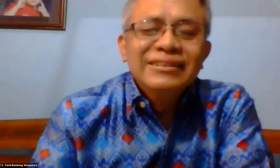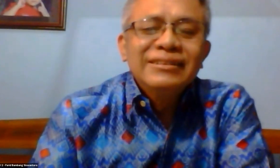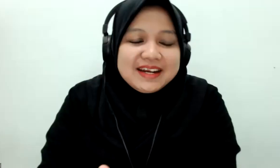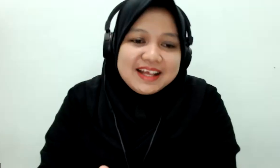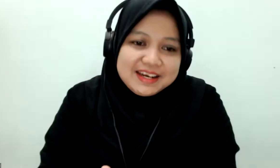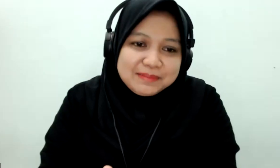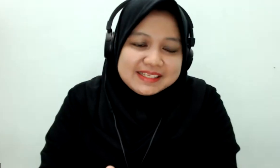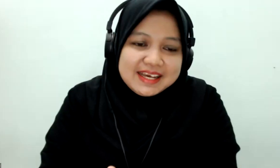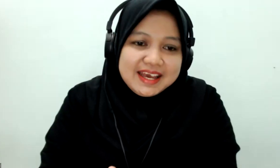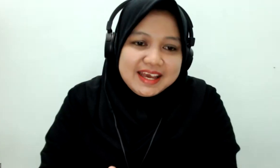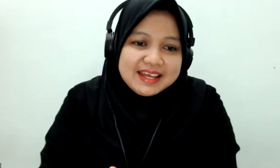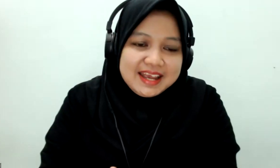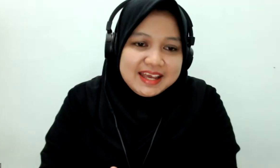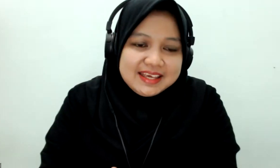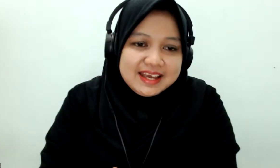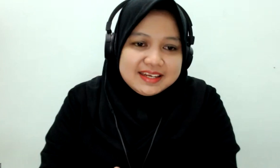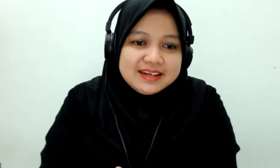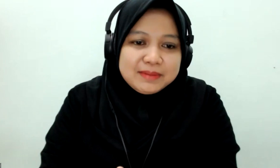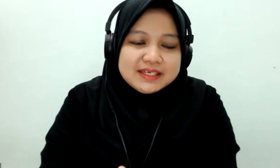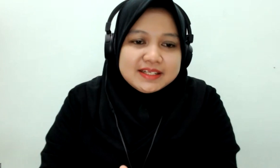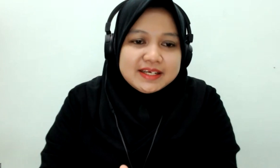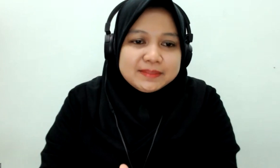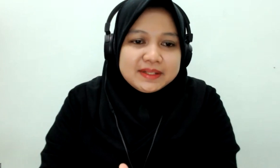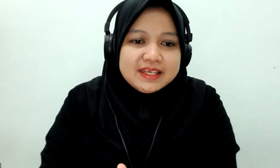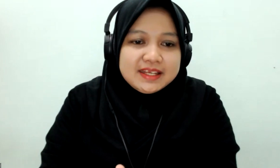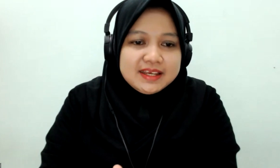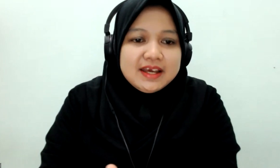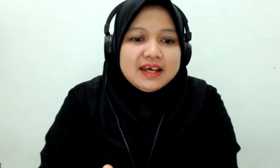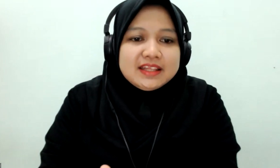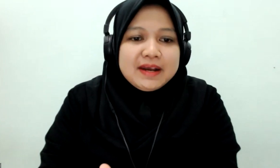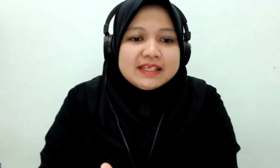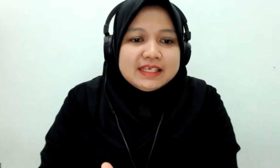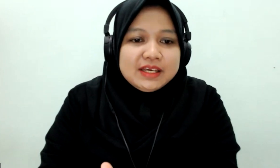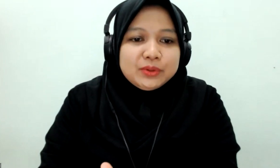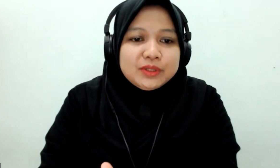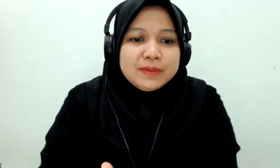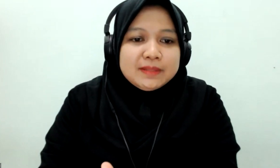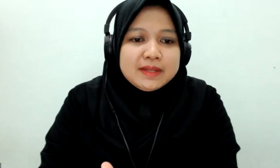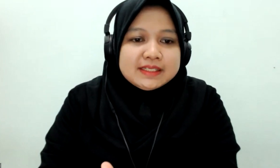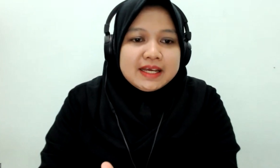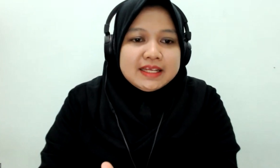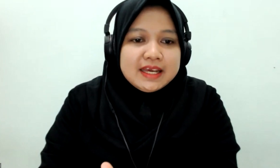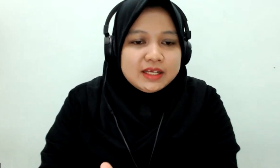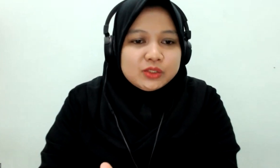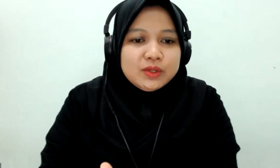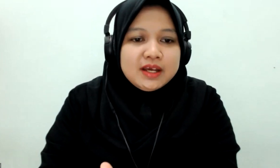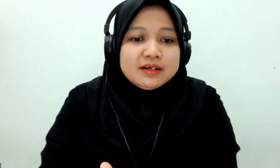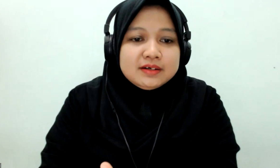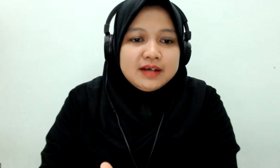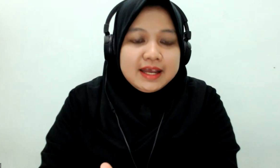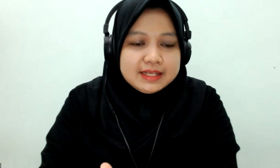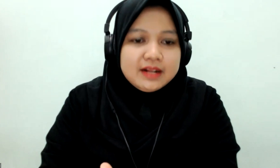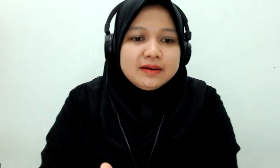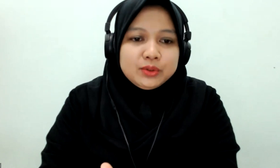baik Perkenalkan nama saya Ade Hai Adik nama isyarat saya seperti ini Terima kasih untuk teman-teman sekalian yang